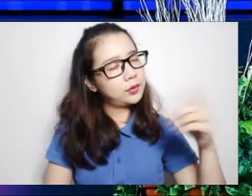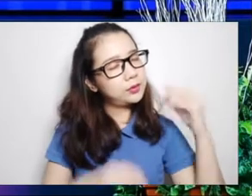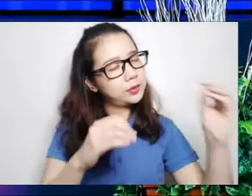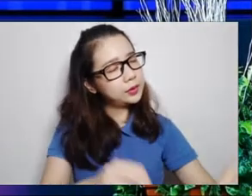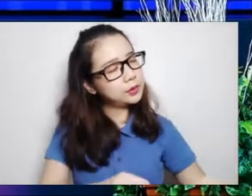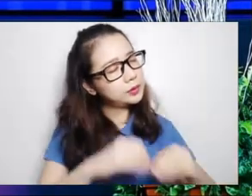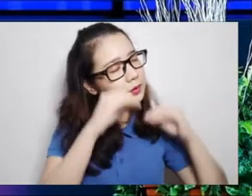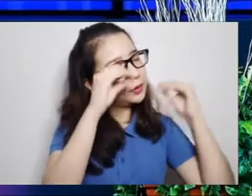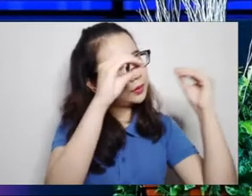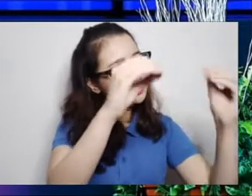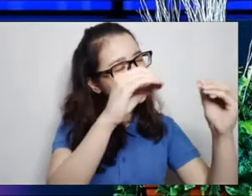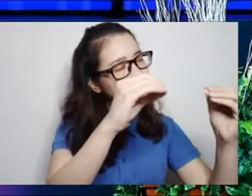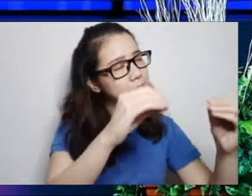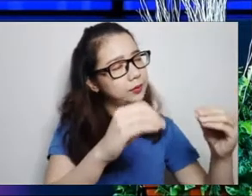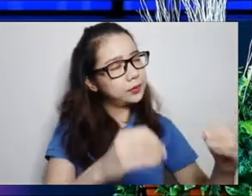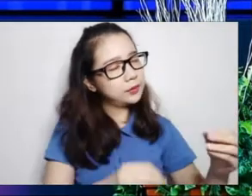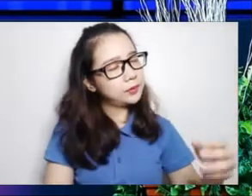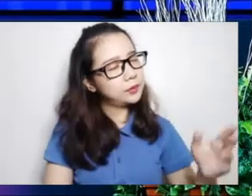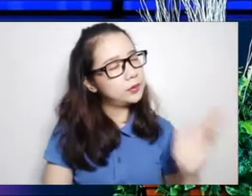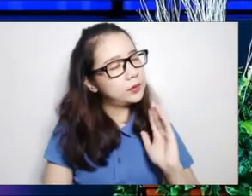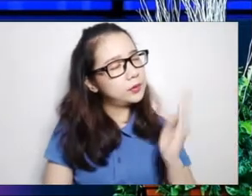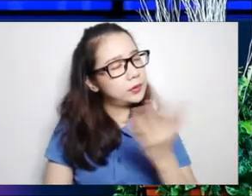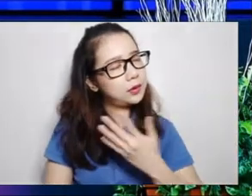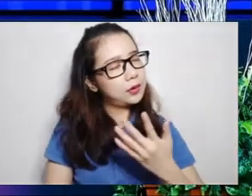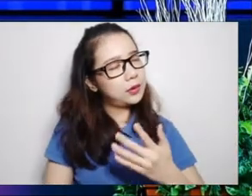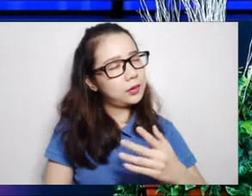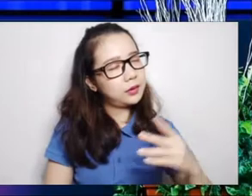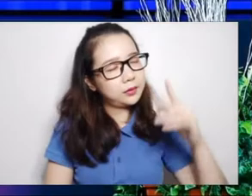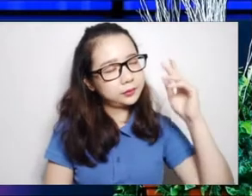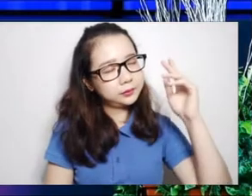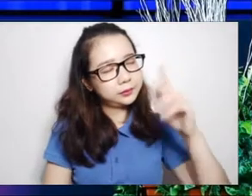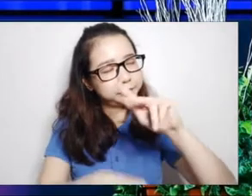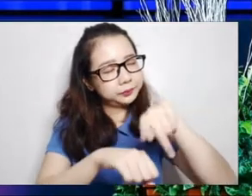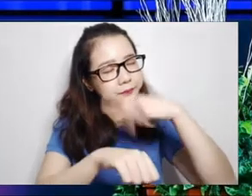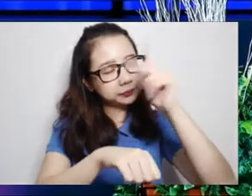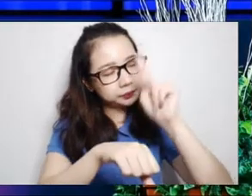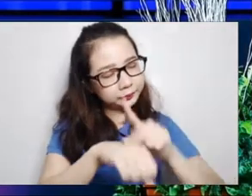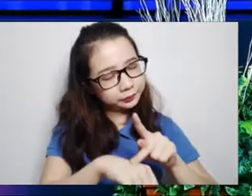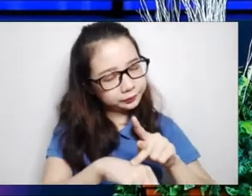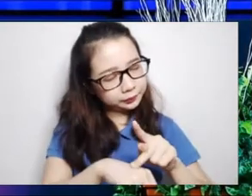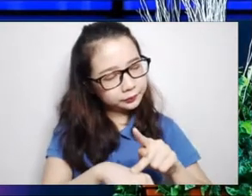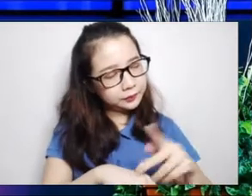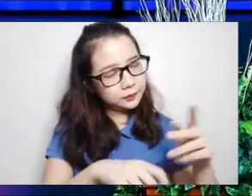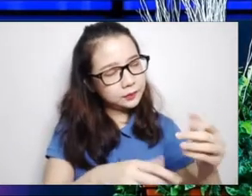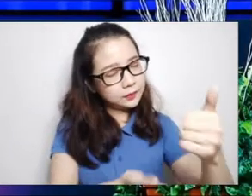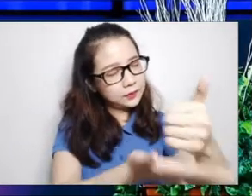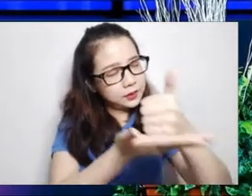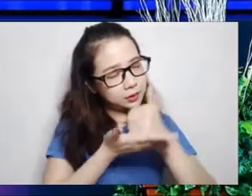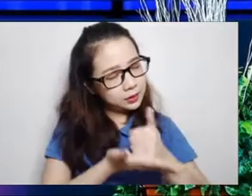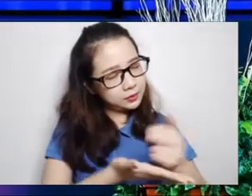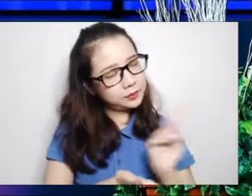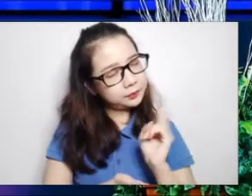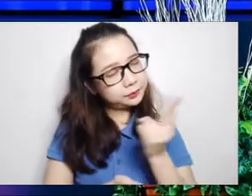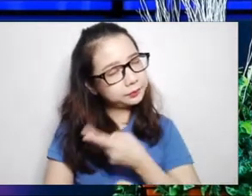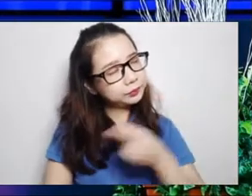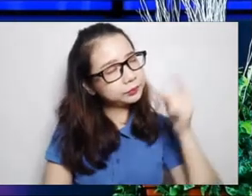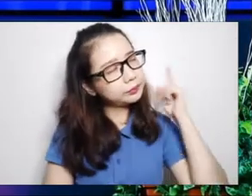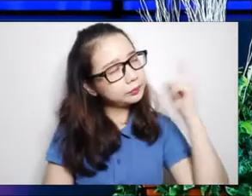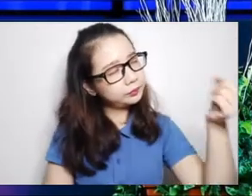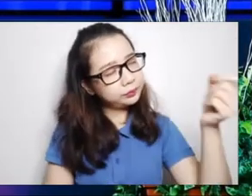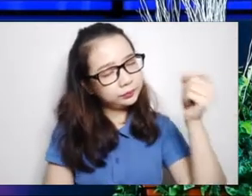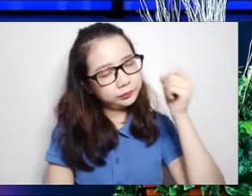aming pong inilagay sa iyong mapagpalang kamay ang aming pong bansa. Tulungan mo po kami,